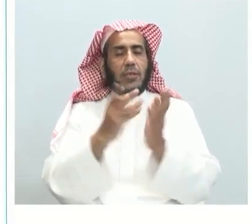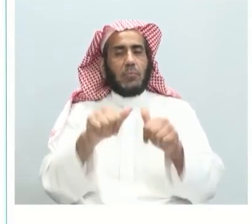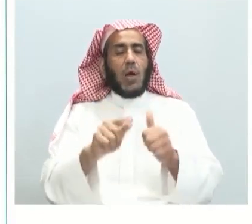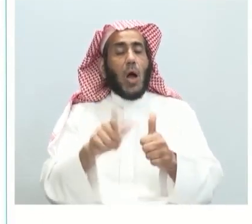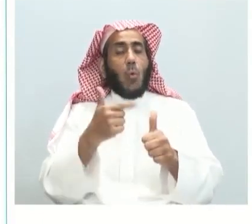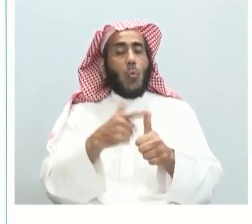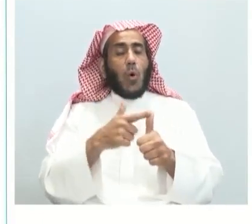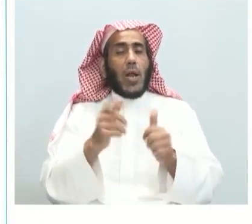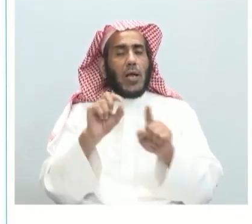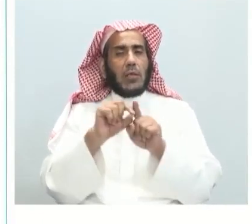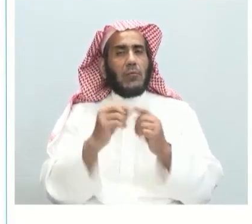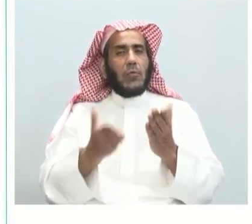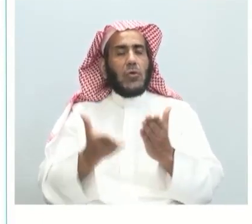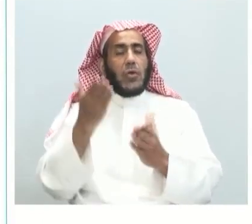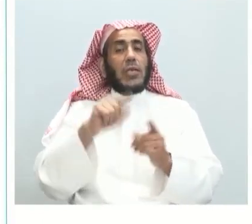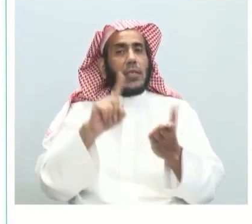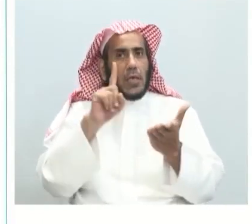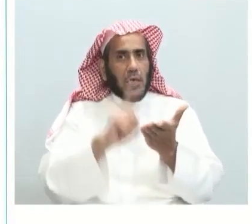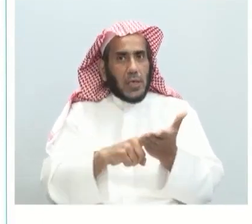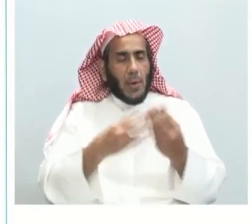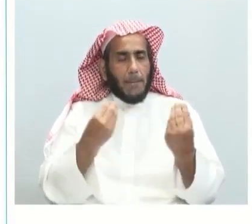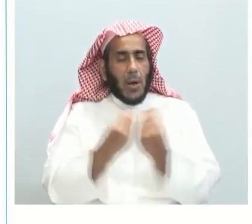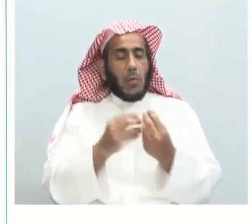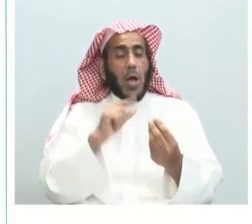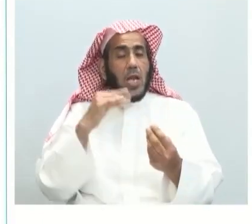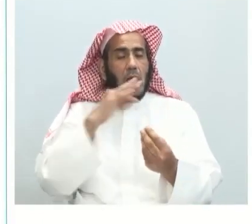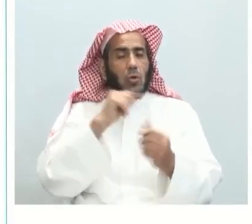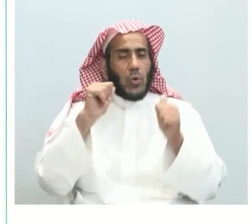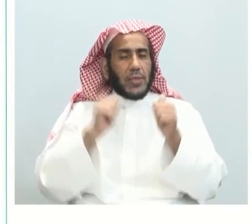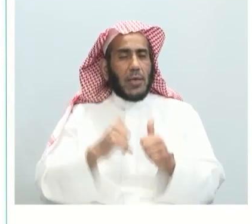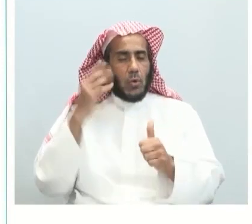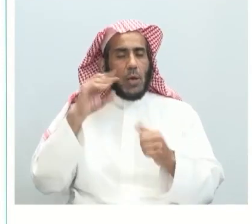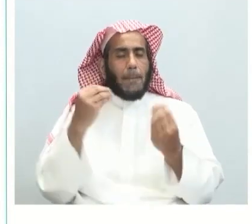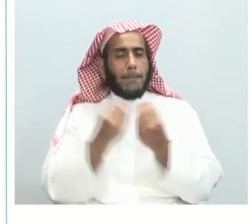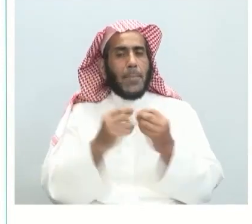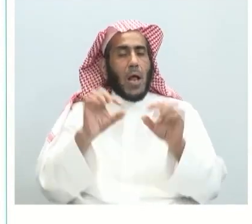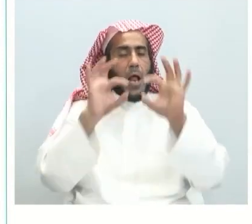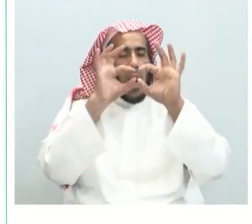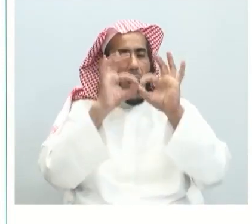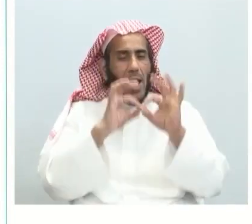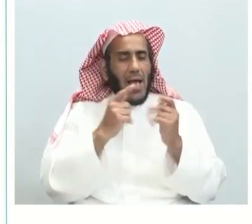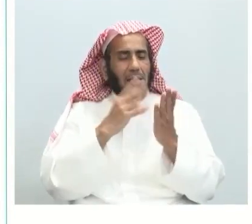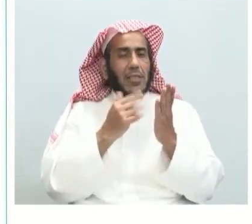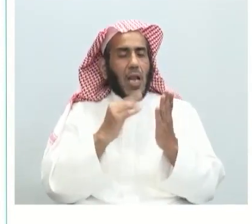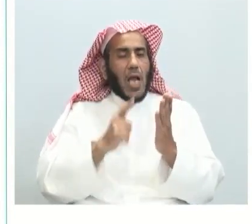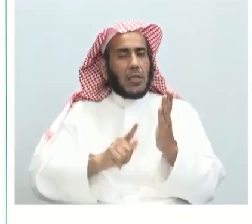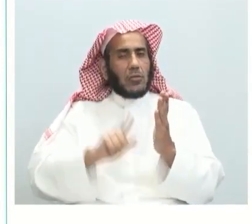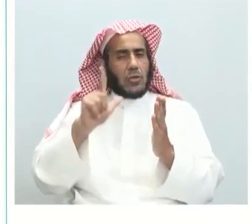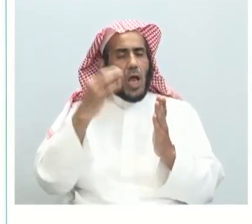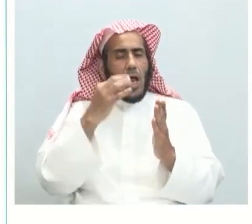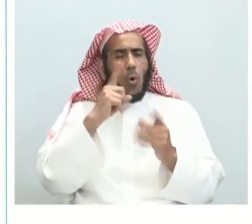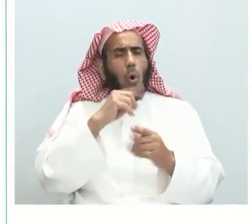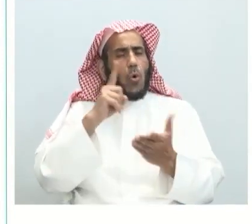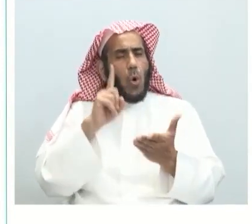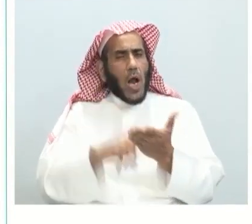اول هدف اسمع واياكم الى تحقيقه ان يتلو الطالب وكذلك الطالبه الايات تلاوه صحيحه ونؤكد